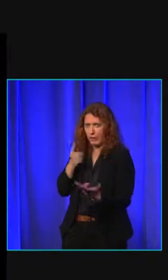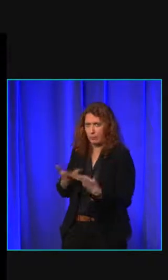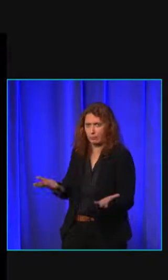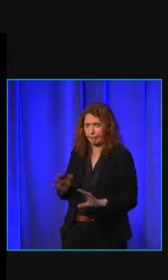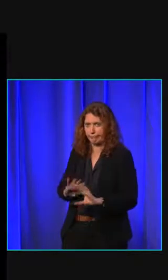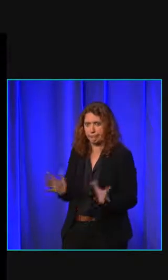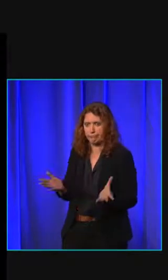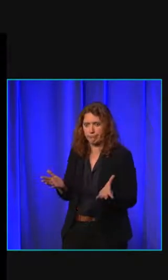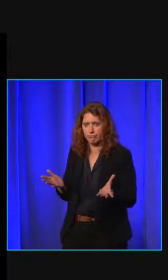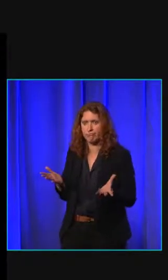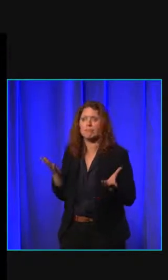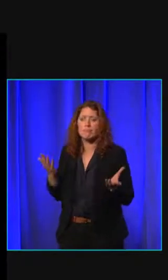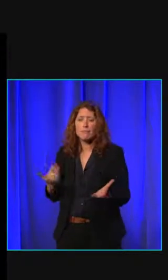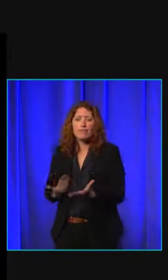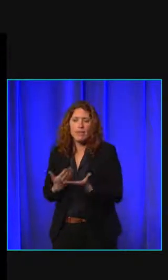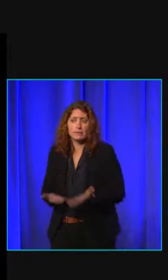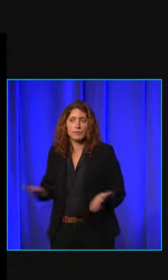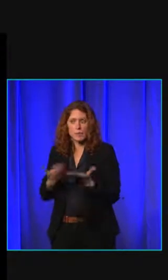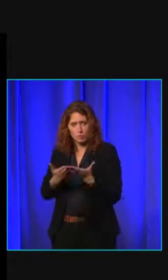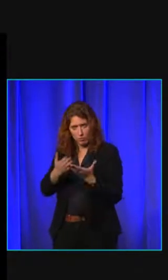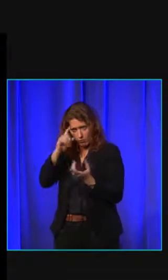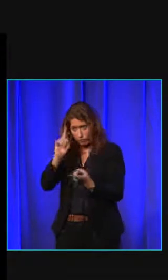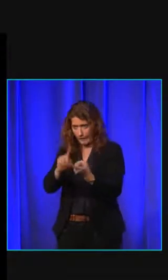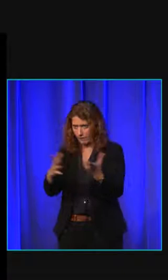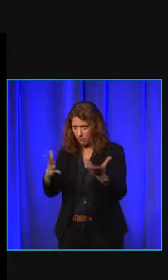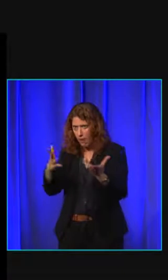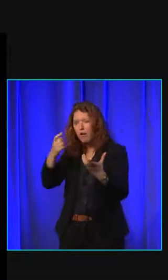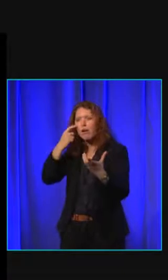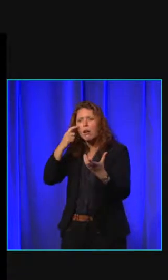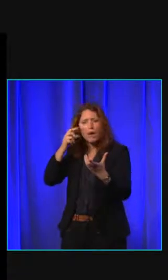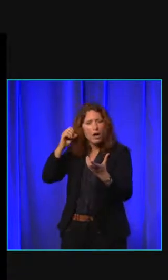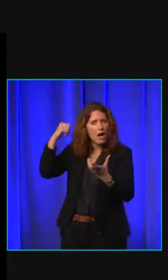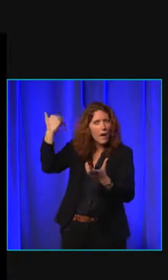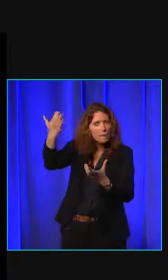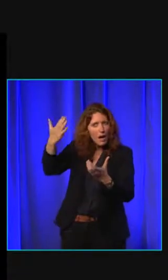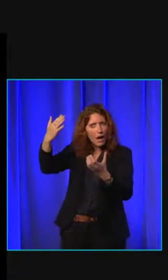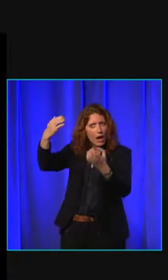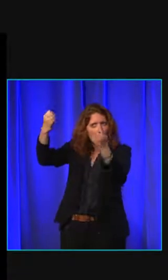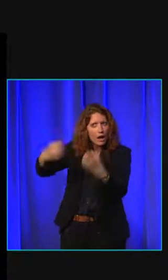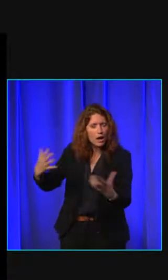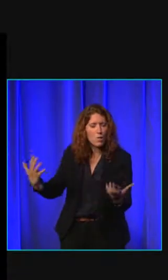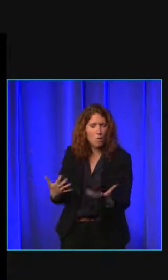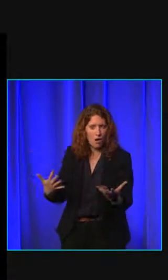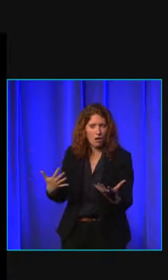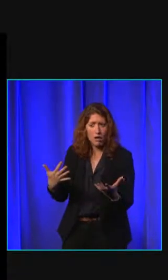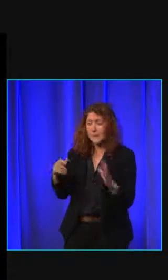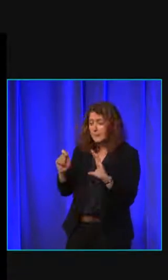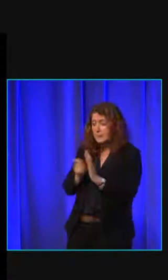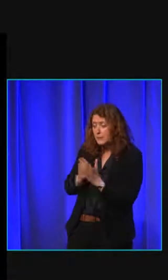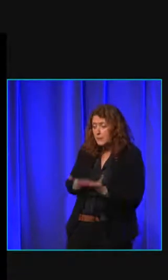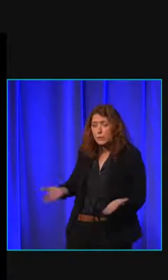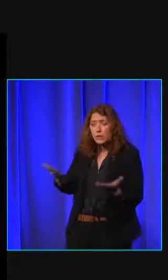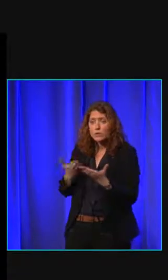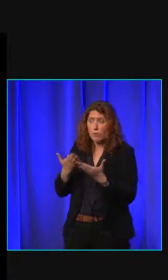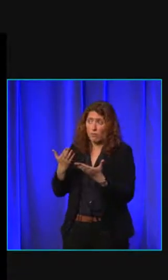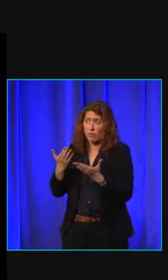le cas, apprendre à prédire ce qui va se passer après, lorsque je suis confrontée à des situations, des